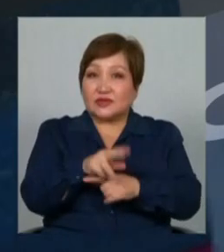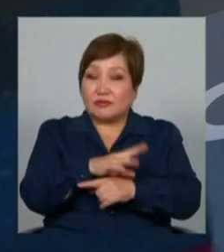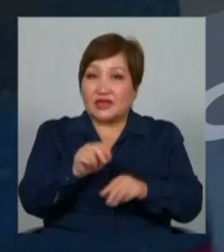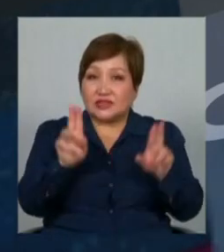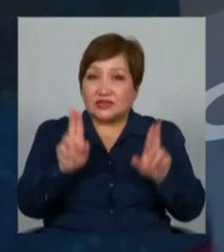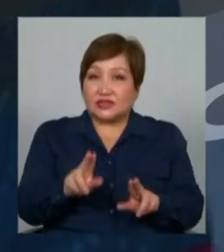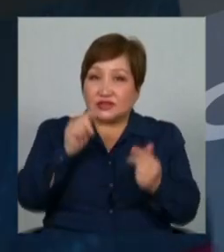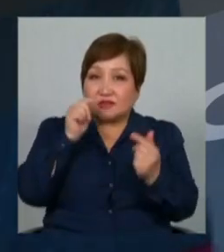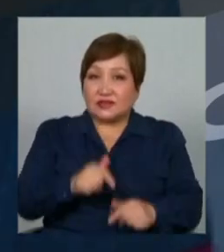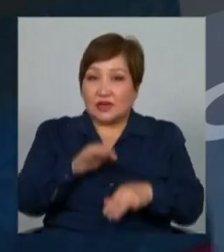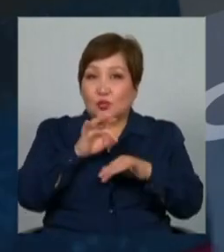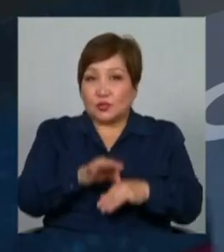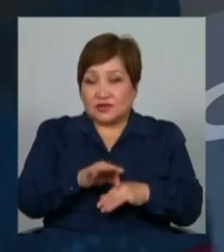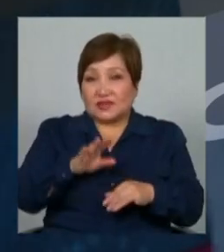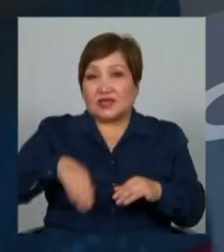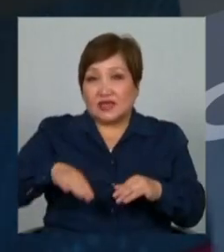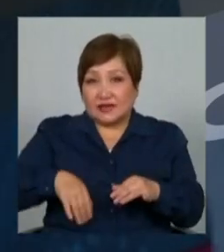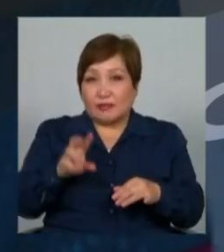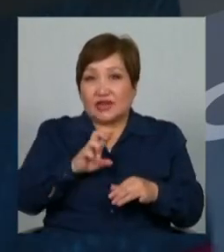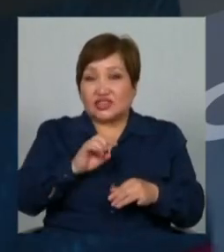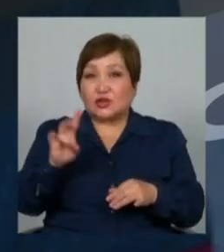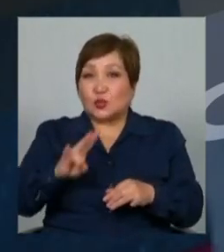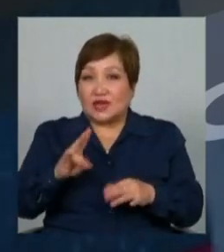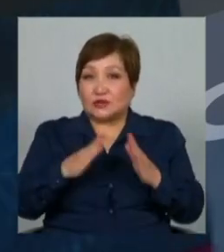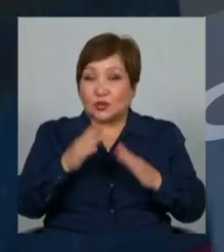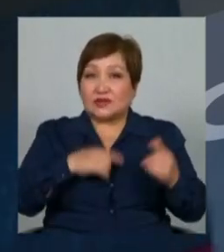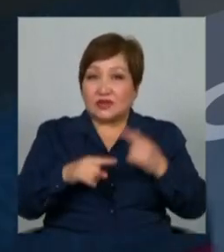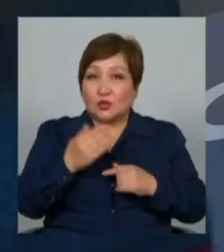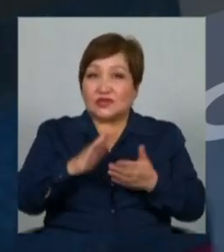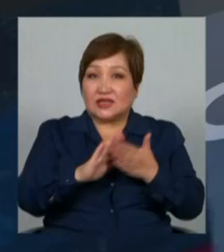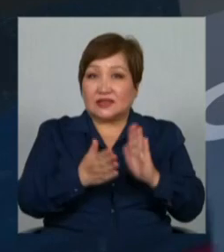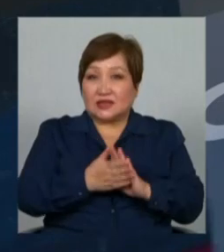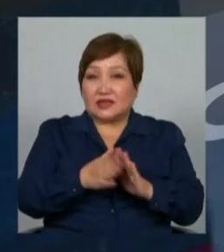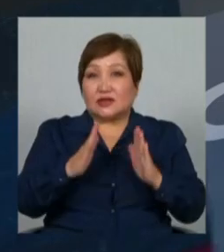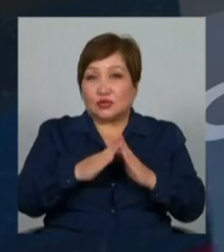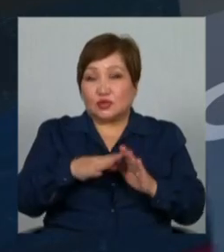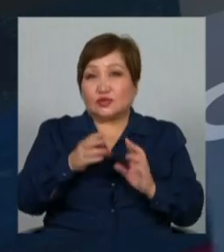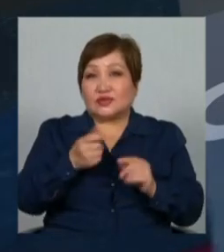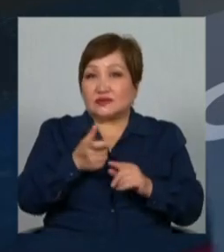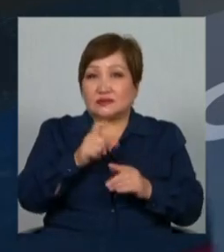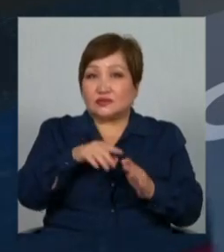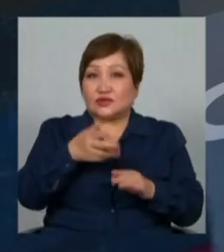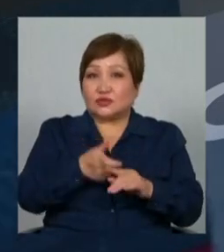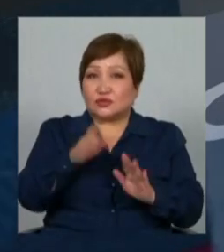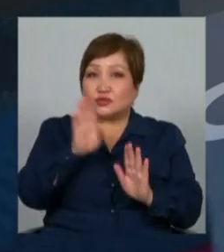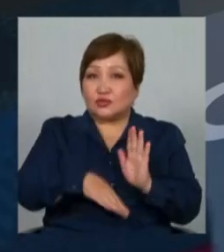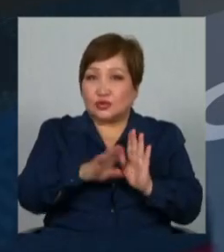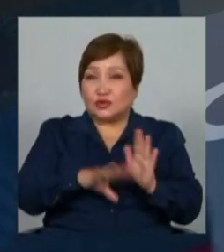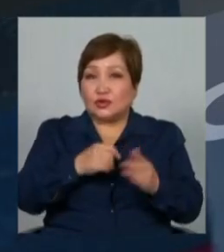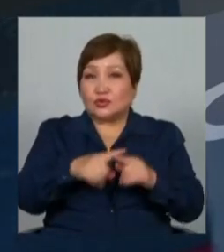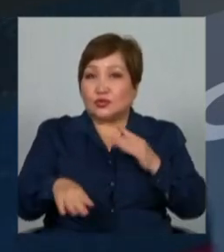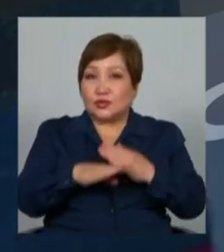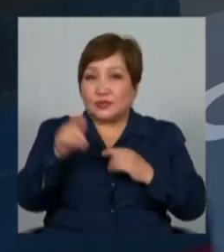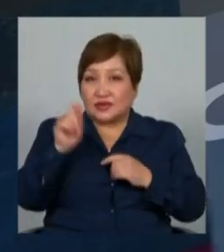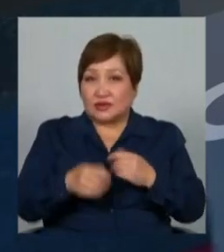сай өткізілгеннен кейін Бақытжан Нұртазин үйіне қайтқан. Оның жағдайы үйде күрт нашарлап, жедел жәрдем келгенше жан тапсырған. Алдын